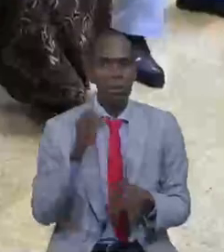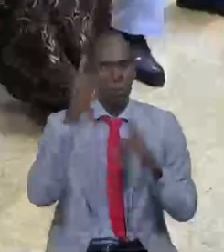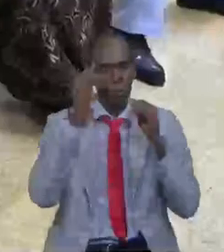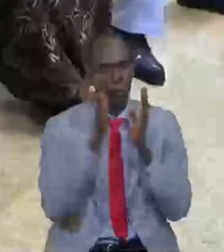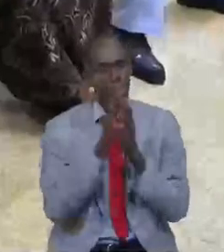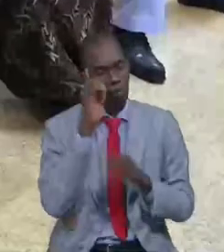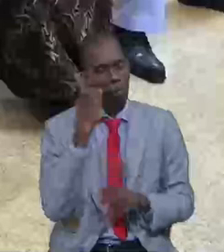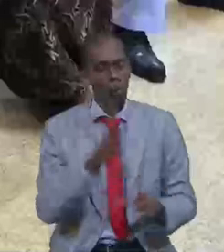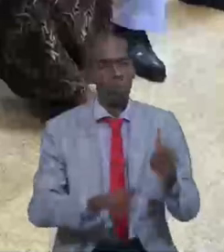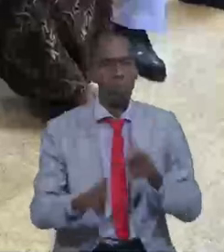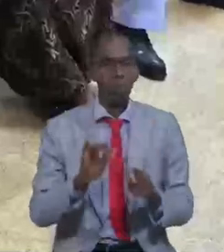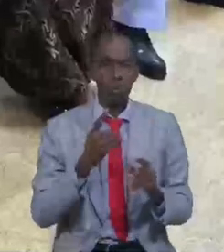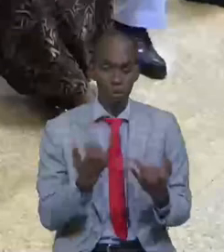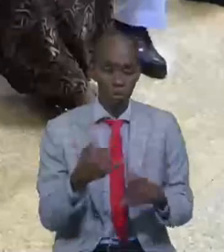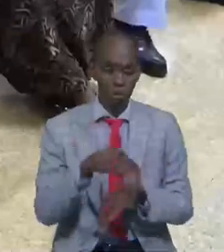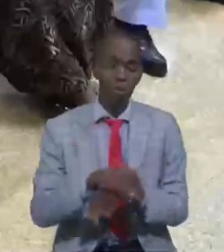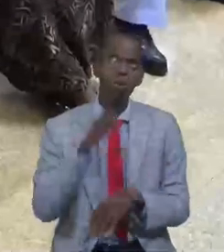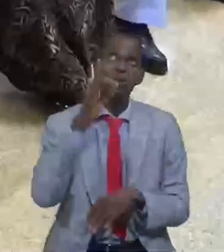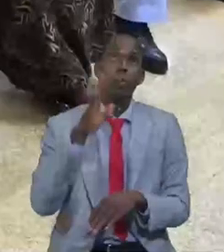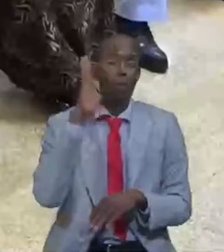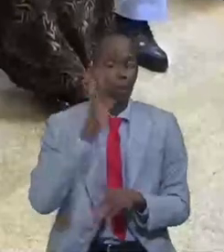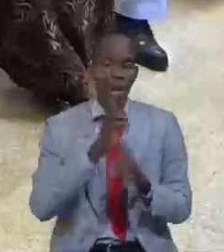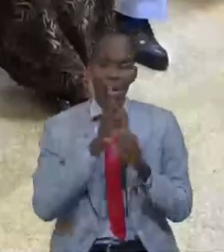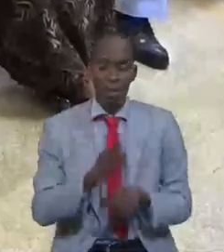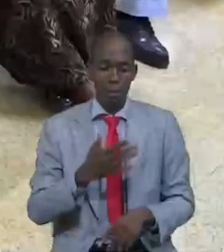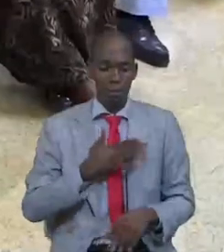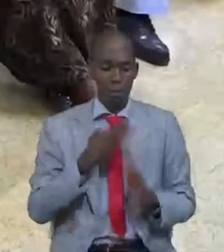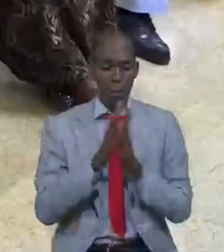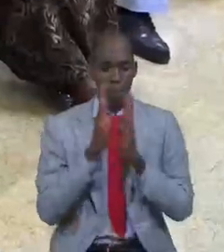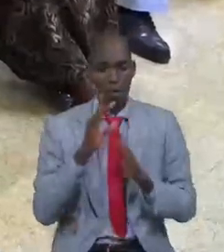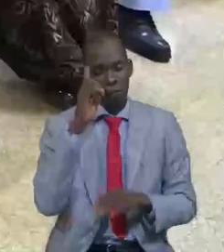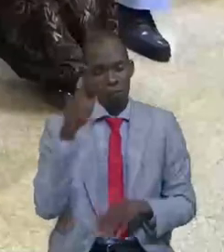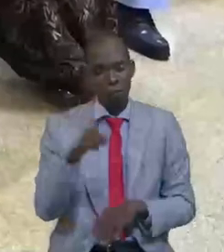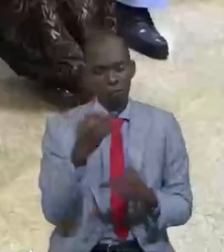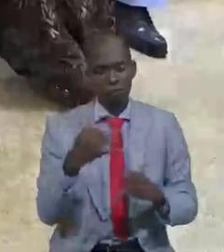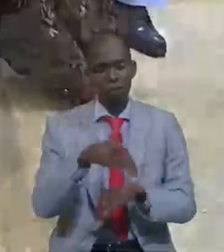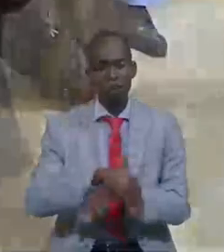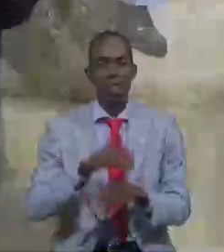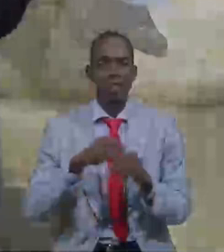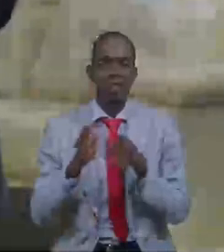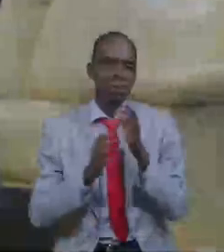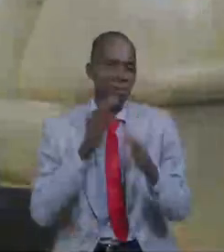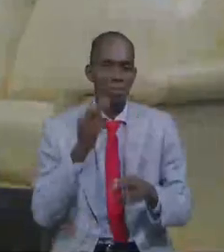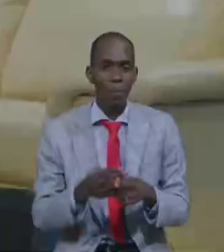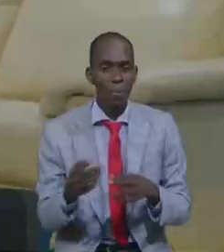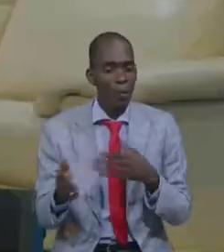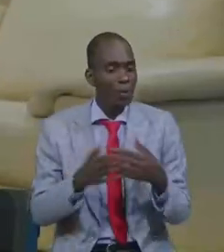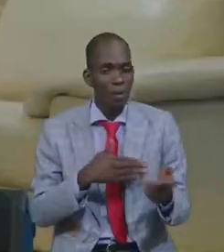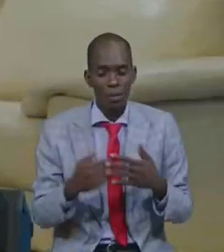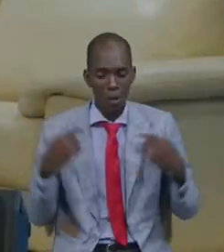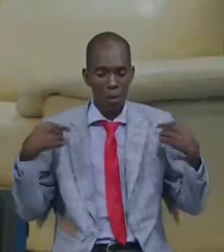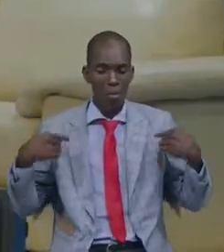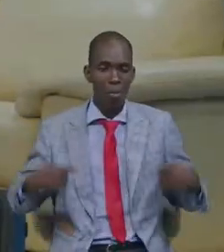Jésus. Quelle que soit la douleur, quel que soit le chagrin, quelle que soit la maladie, quelle que soit la souffrance que tu